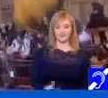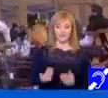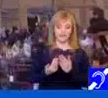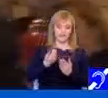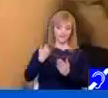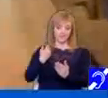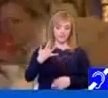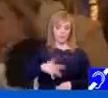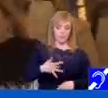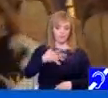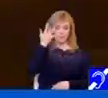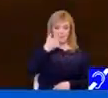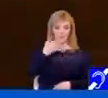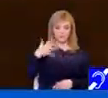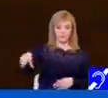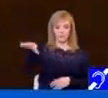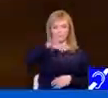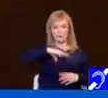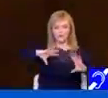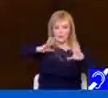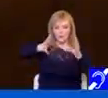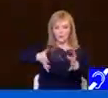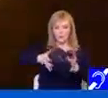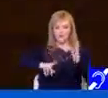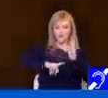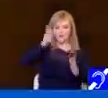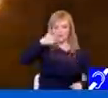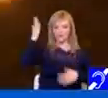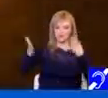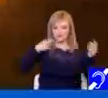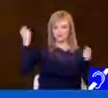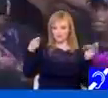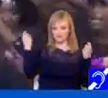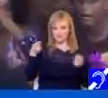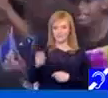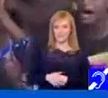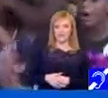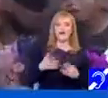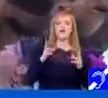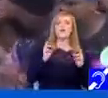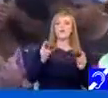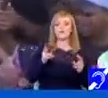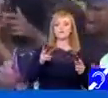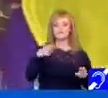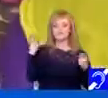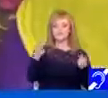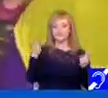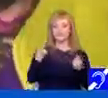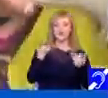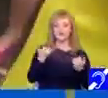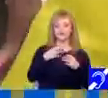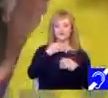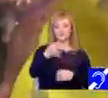Înainte de postul Paștelui, peste tot în lume au loc petreceri de stradă. Cum se distrează localnicii și turiștii la carnavalurile din marile orașe, mai târziu